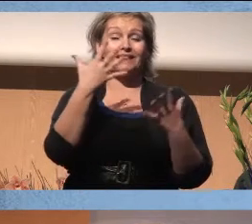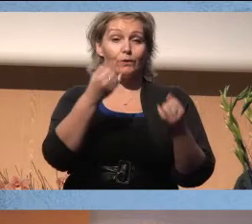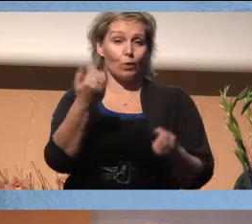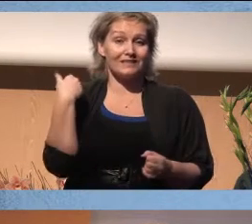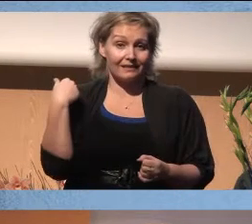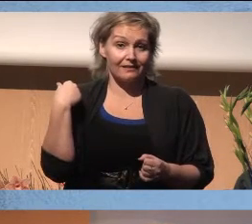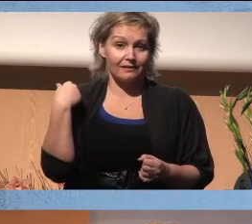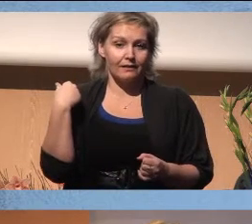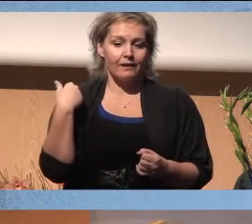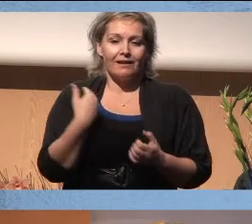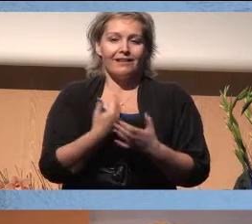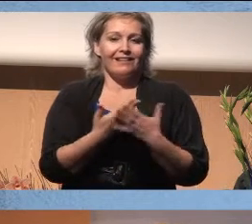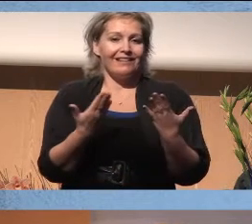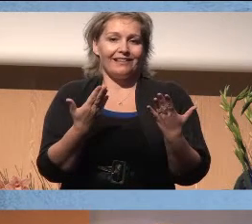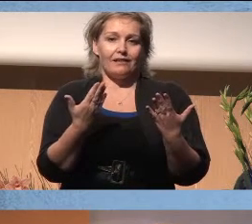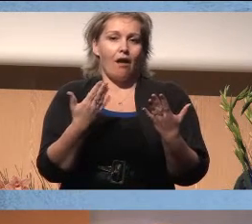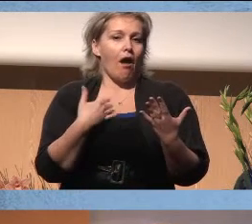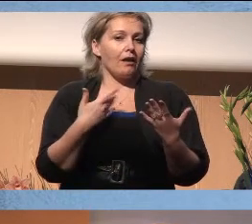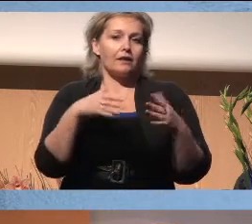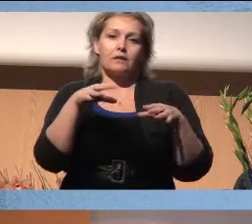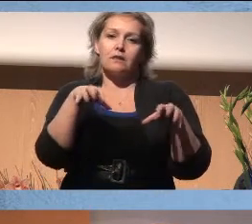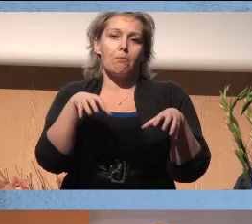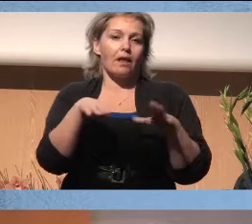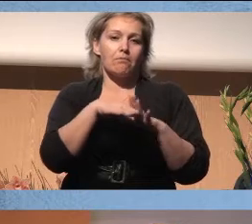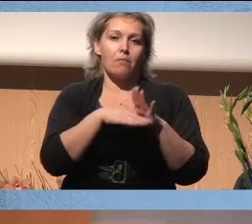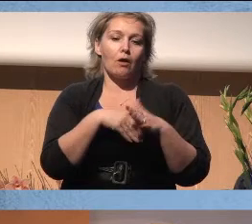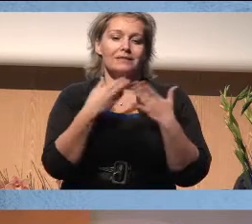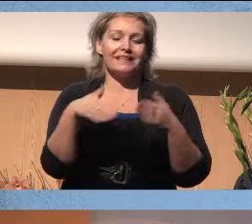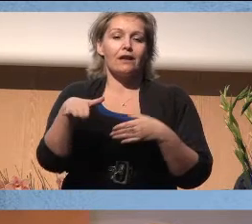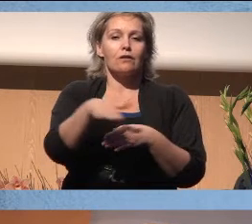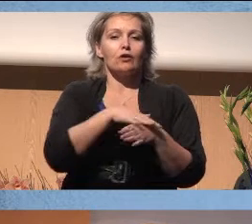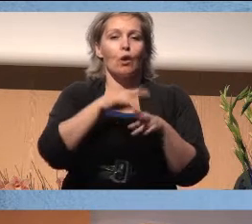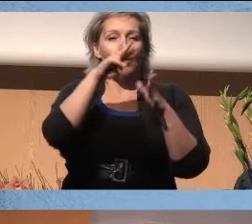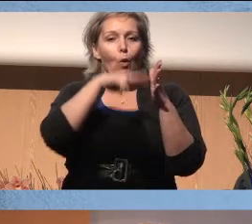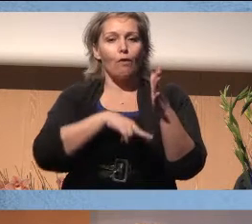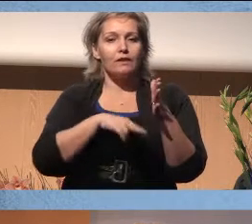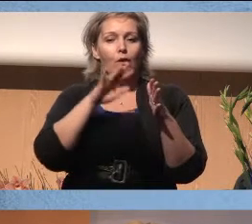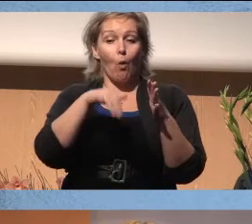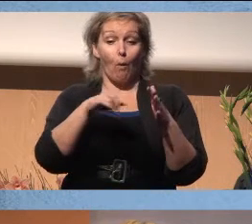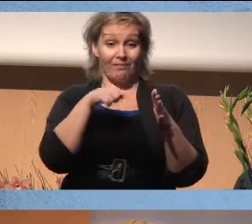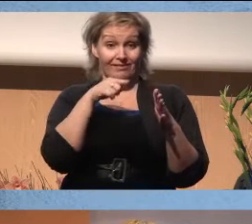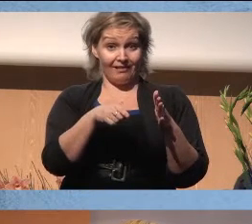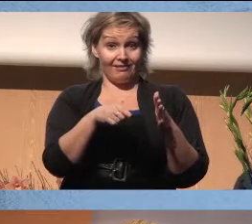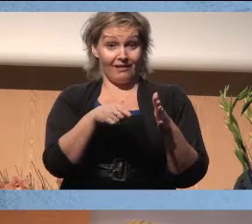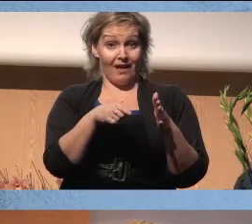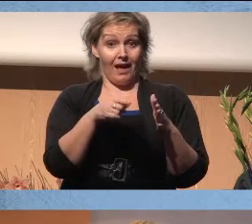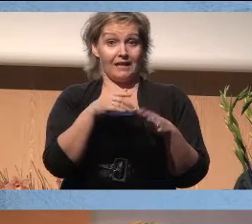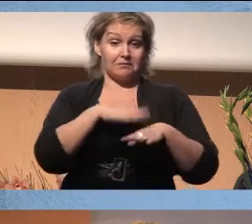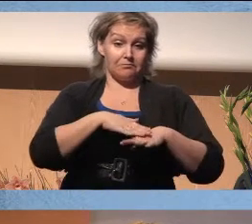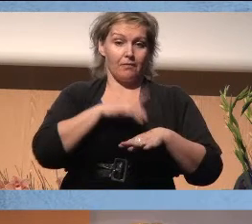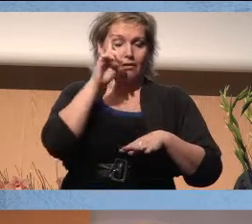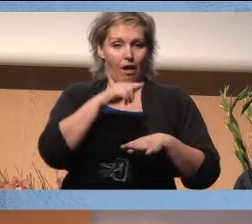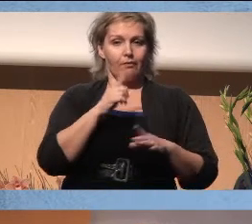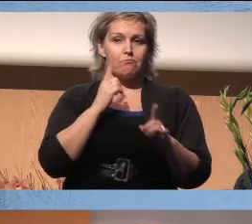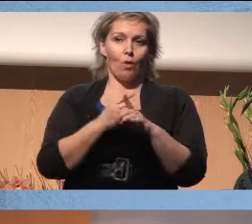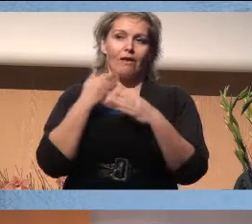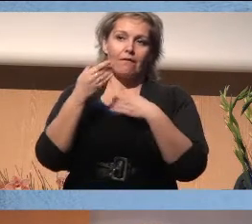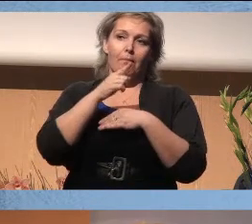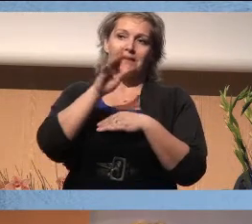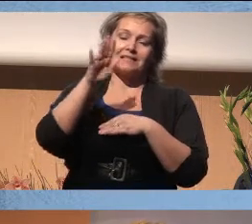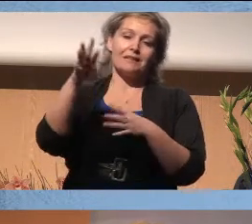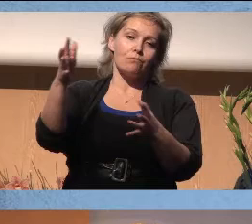siden. Det er ikke laget en samlet plan som gir nasjonal oversikt over om dette er rigget for å møte fremtidens